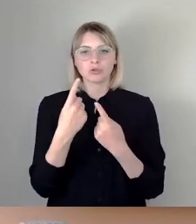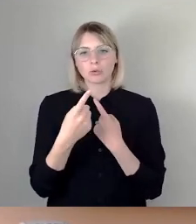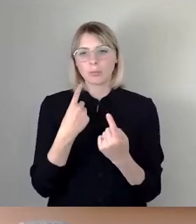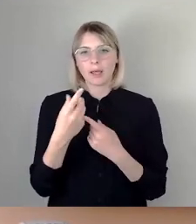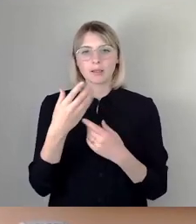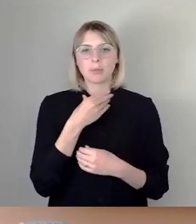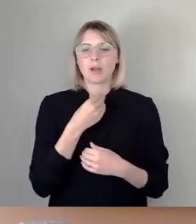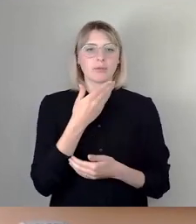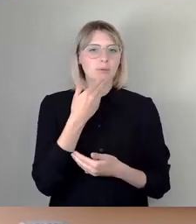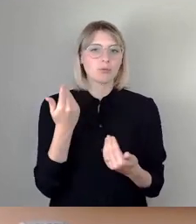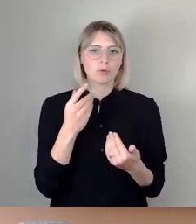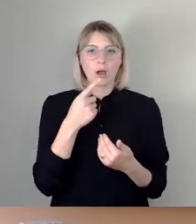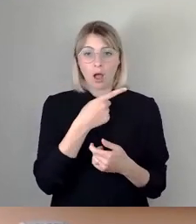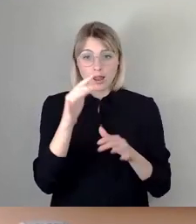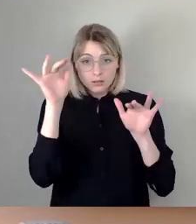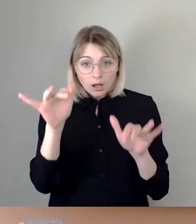Sind alle bei der Sache?